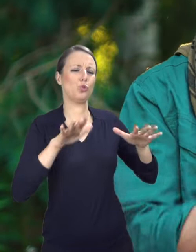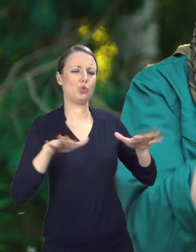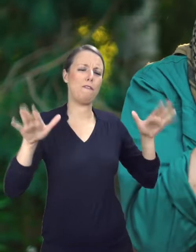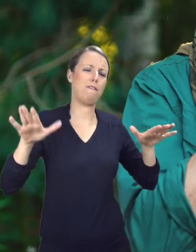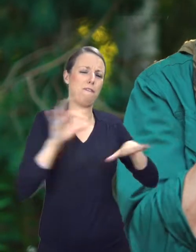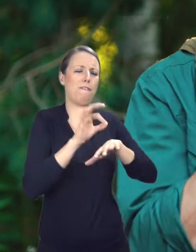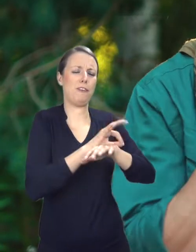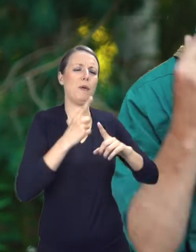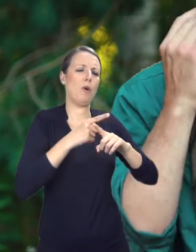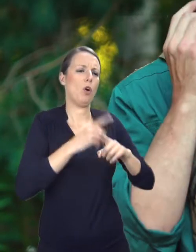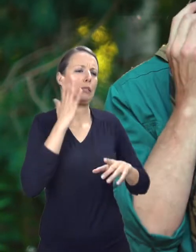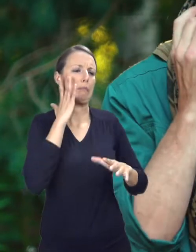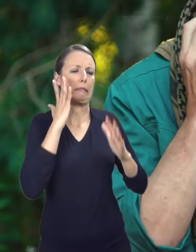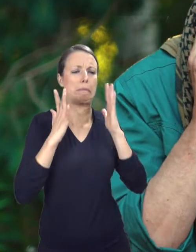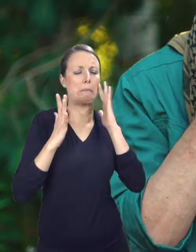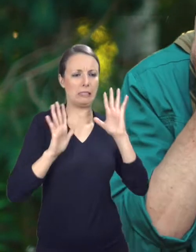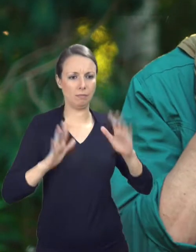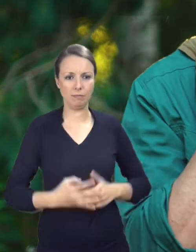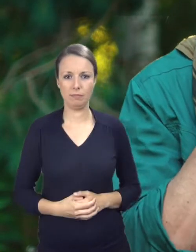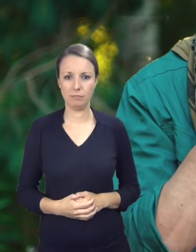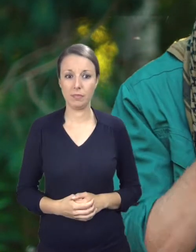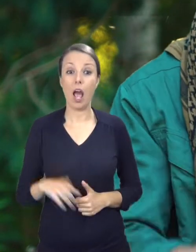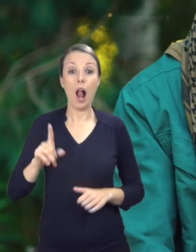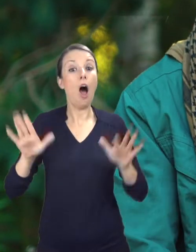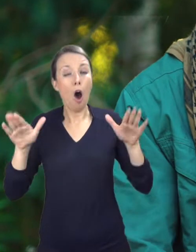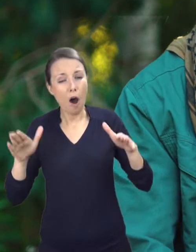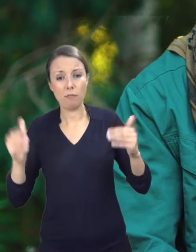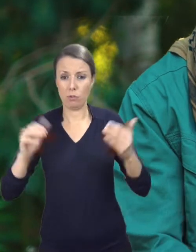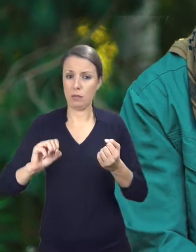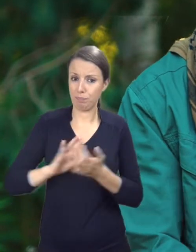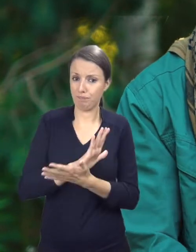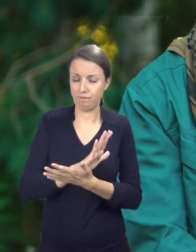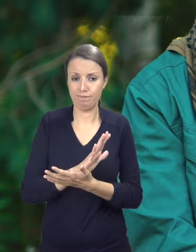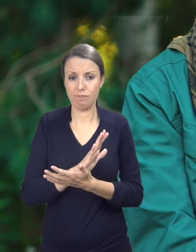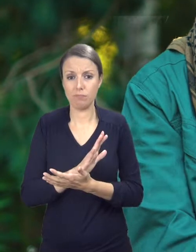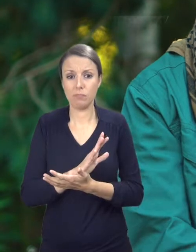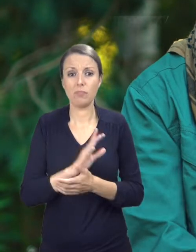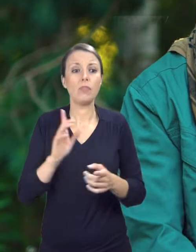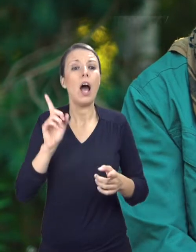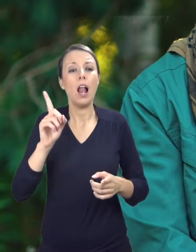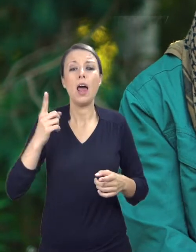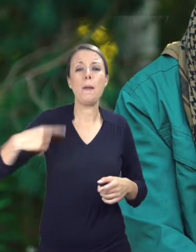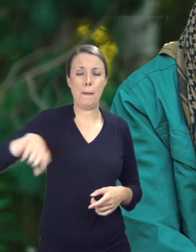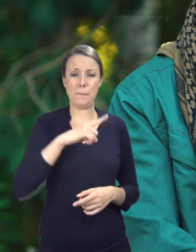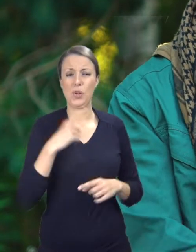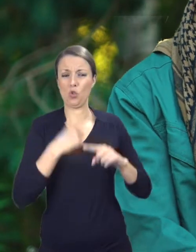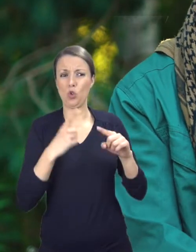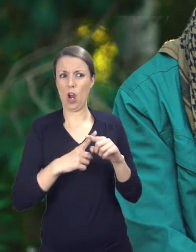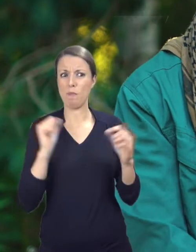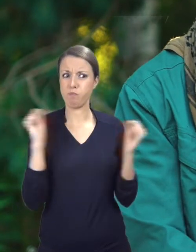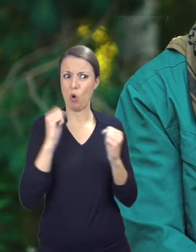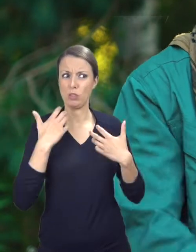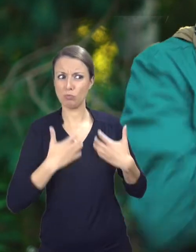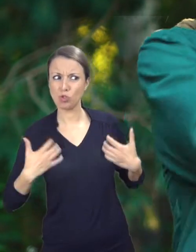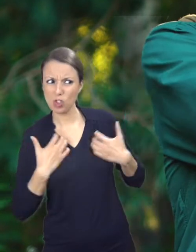Ale to muszę powiedzieć, że jeśli chodzi o owady, można się do nich przyzwyczaić. Przede wszystkim my się trochę za bardzo boimy przyrody. Ja jeżeli tak patrzę na